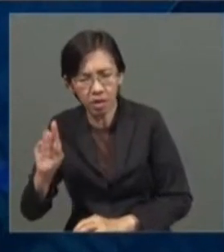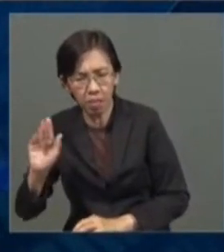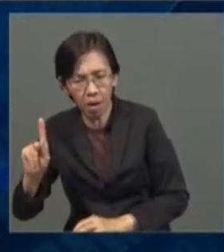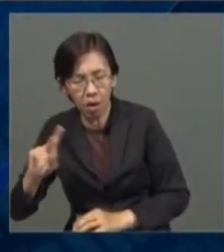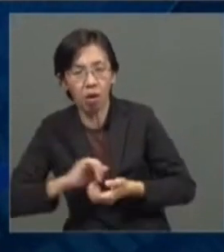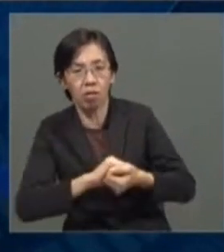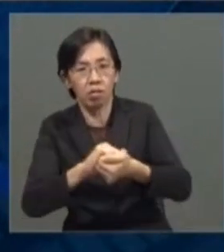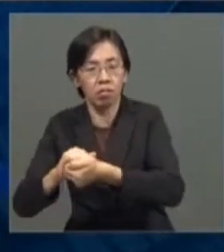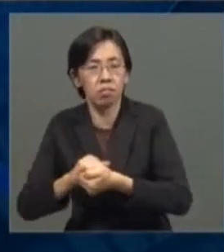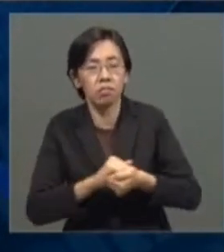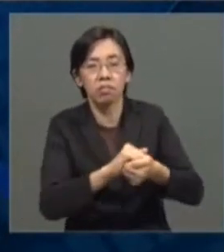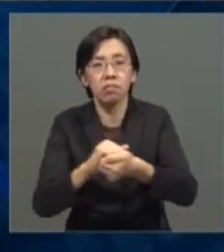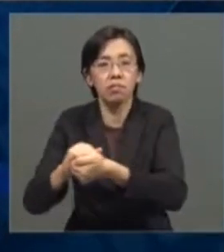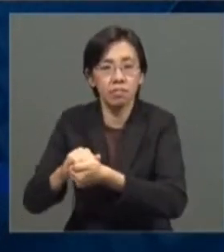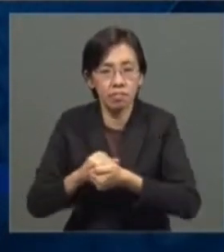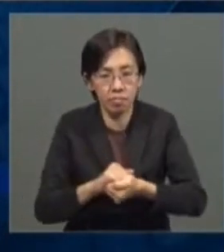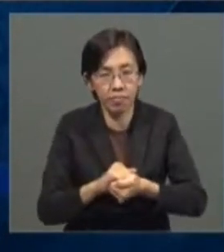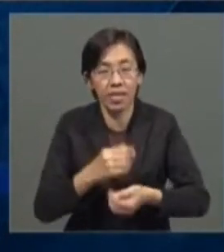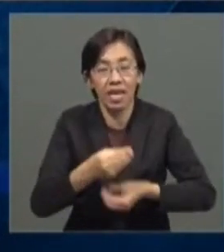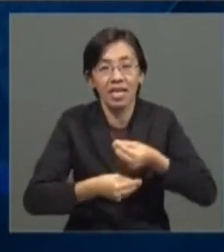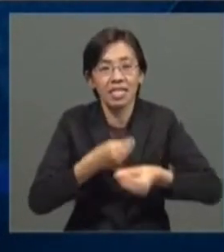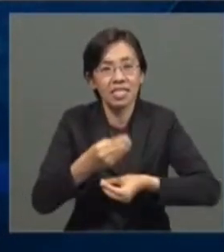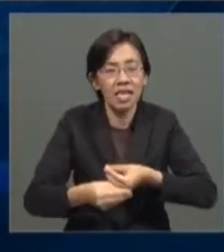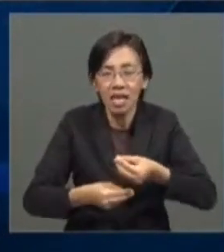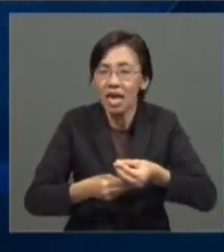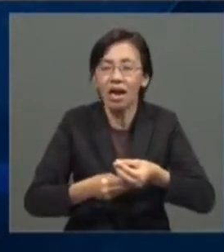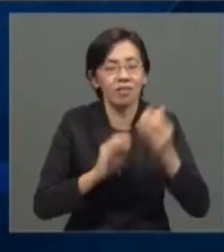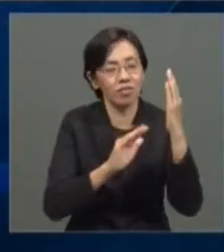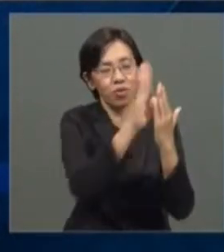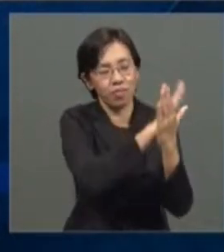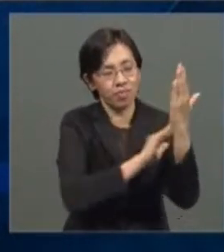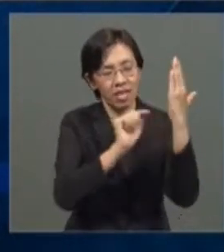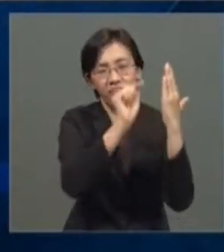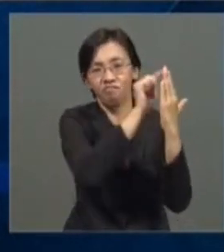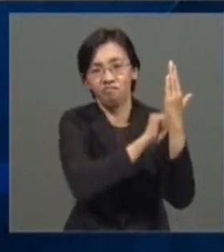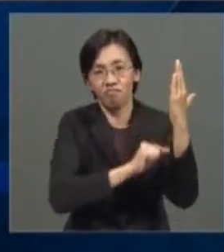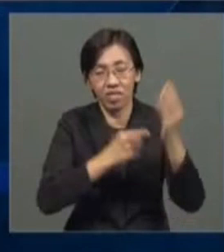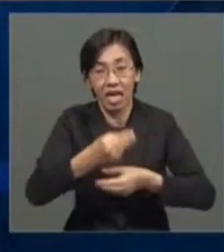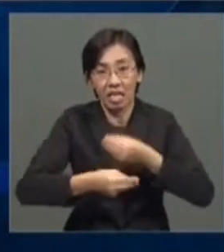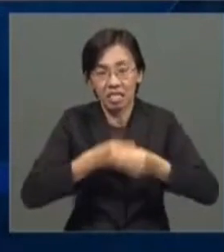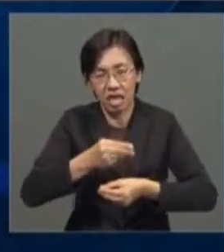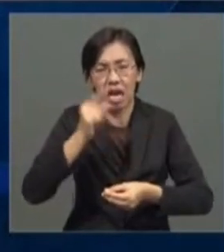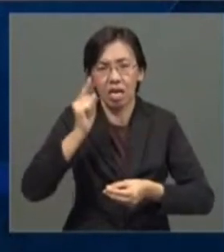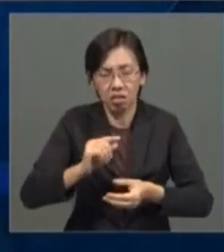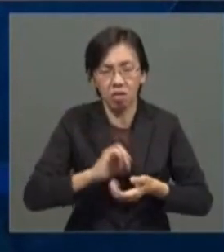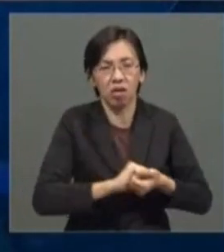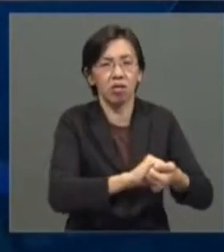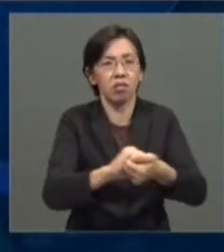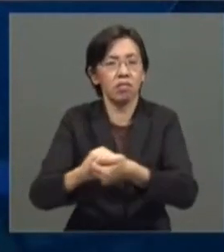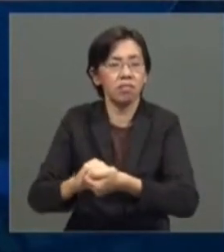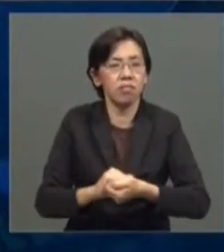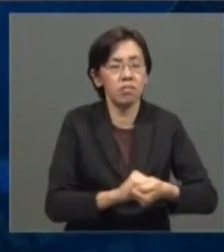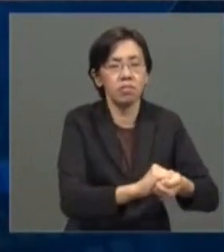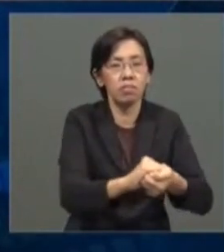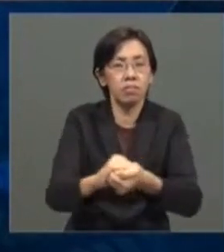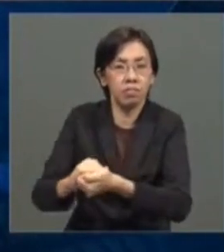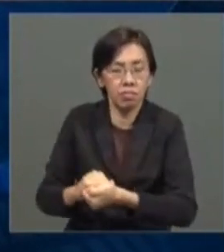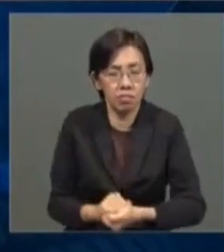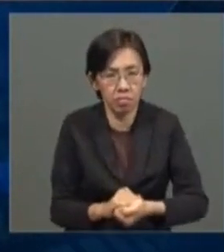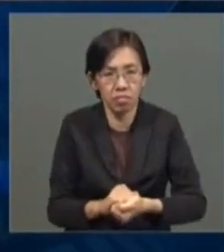ขอความร่วมมือเขาว่าว่าตลาดเต็มทุกแห่งทั่วประเทศอาจจะต้องขอความร่วมมือให้ทางพื้นที่